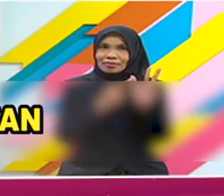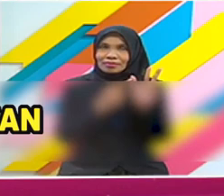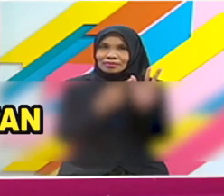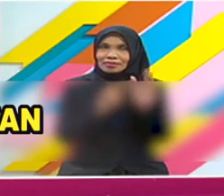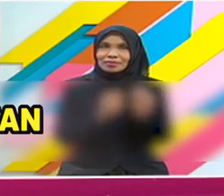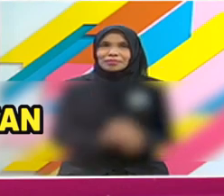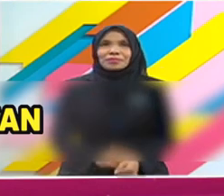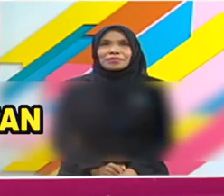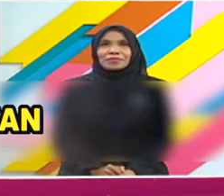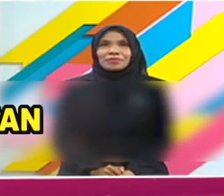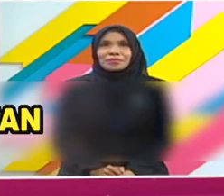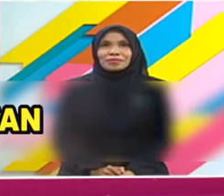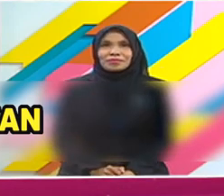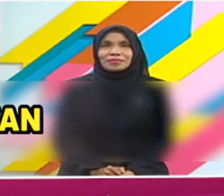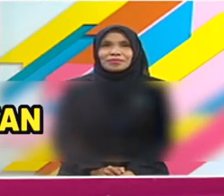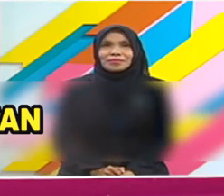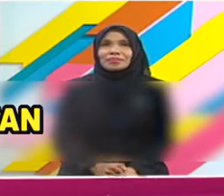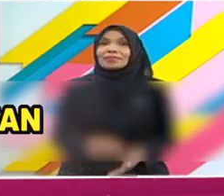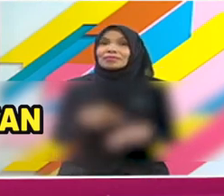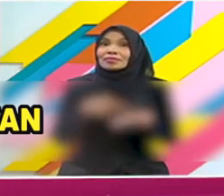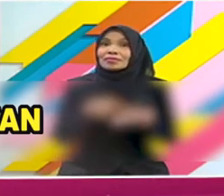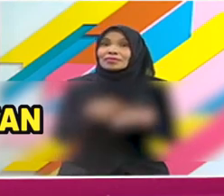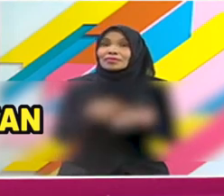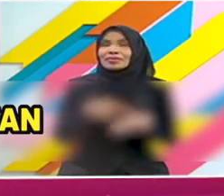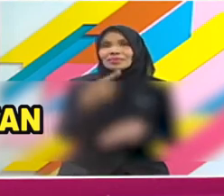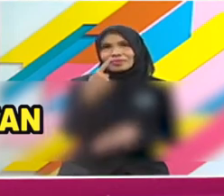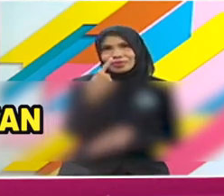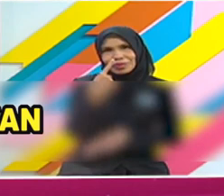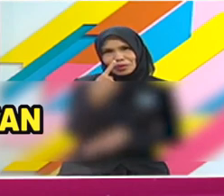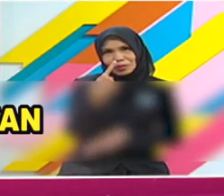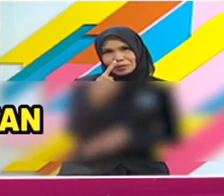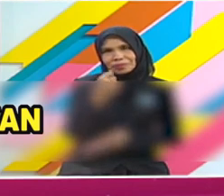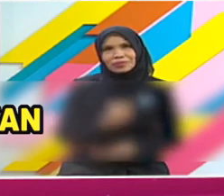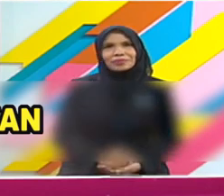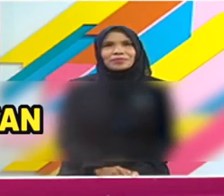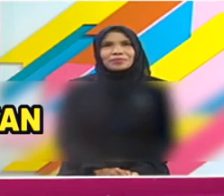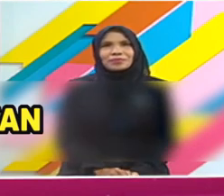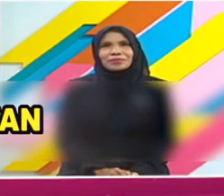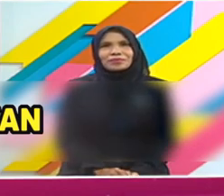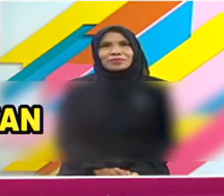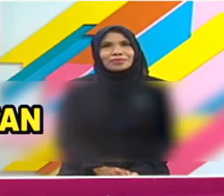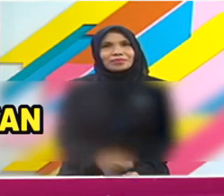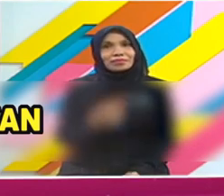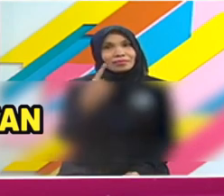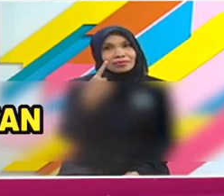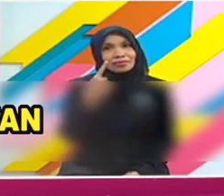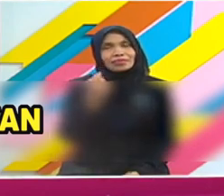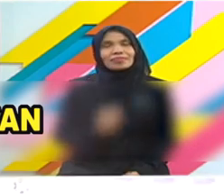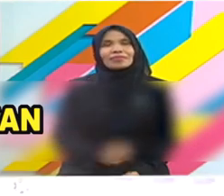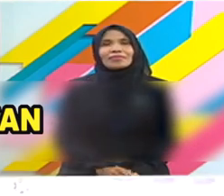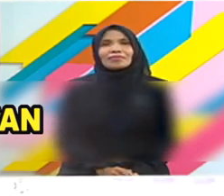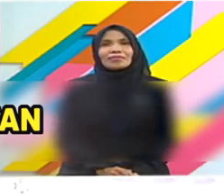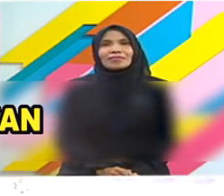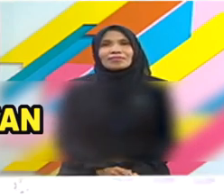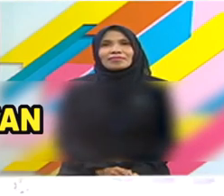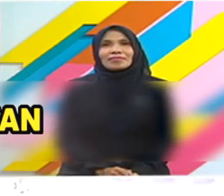Rina? Wah, ini namanya hidung. Ya, hidung. Pandai, hidung. Kak Rina. Hidung. Okey,